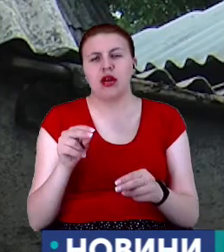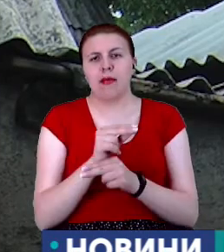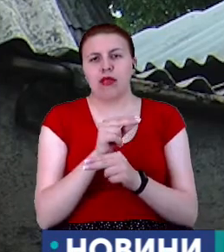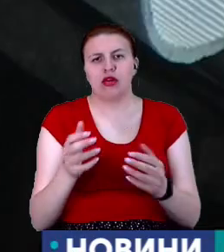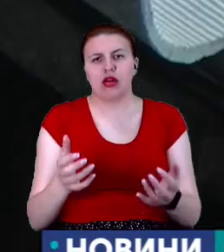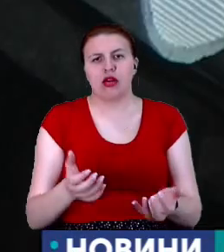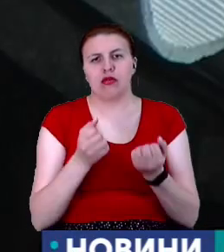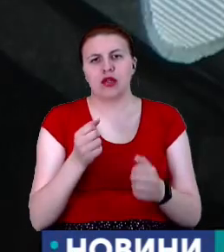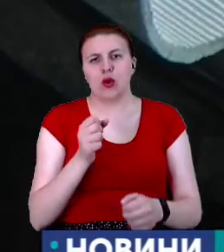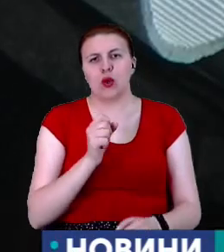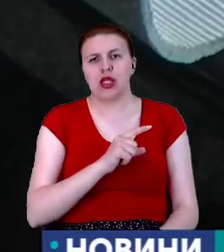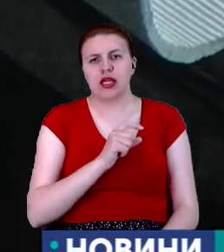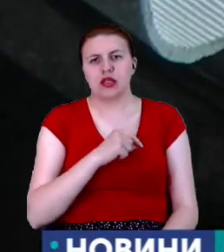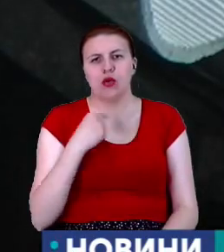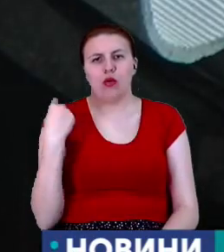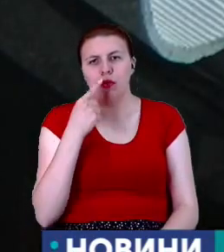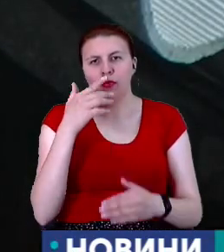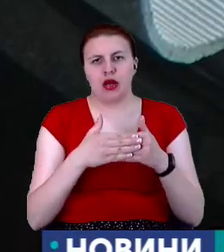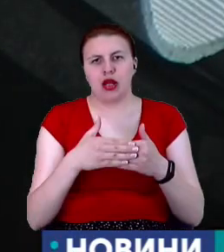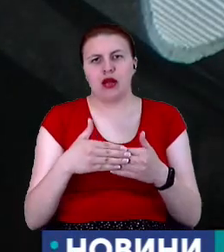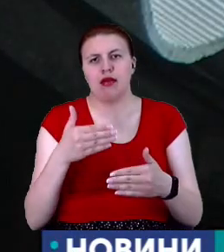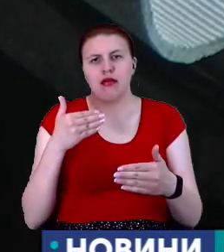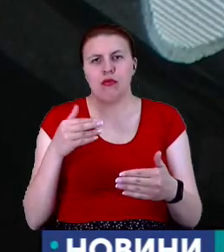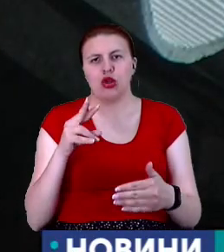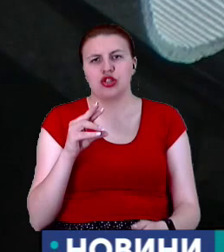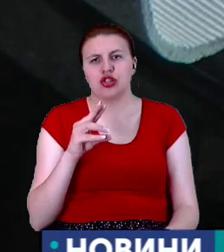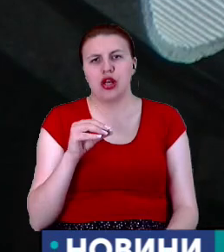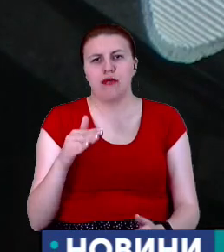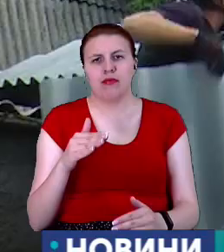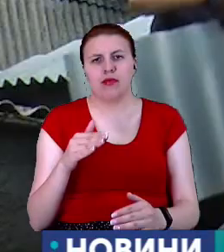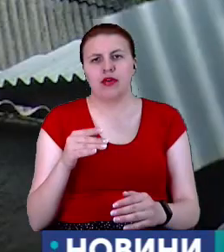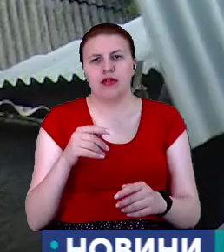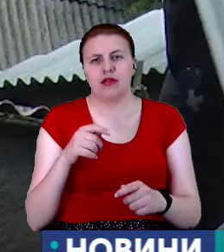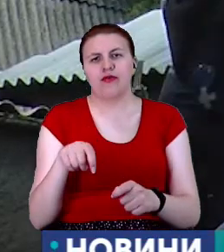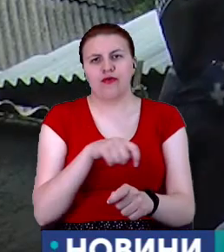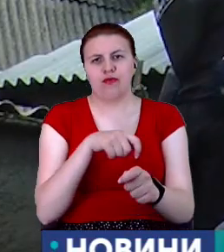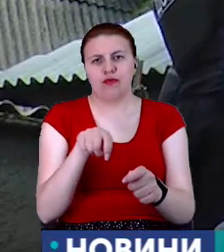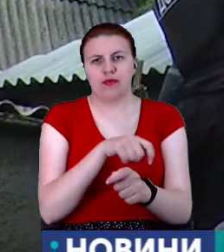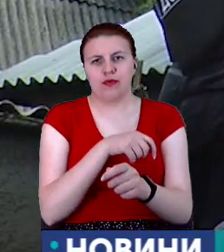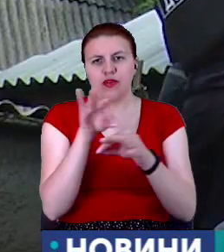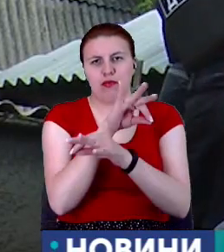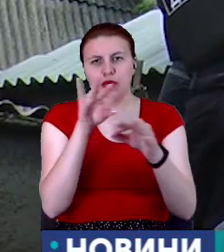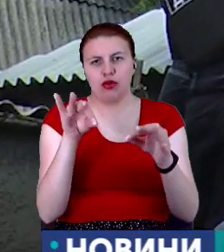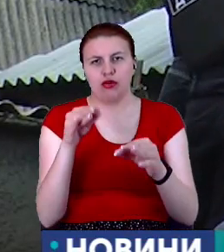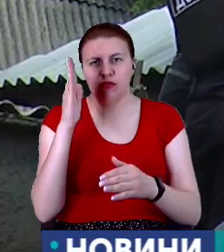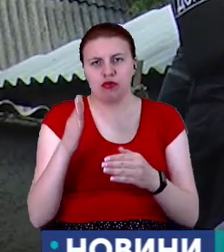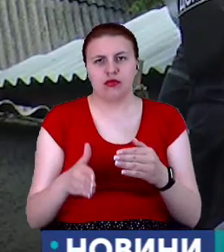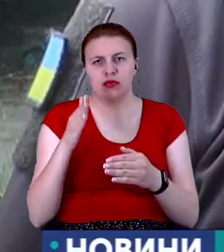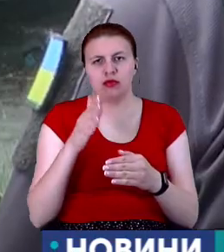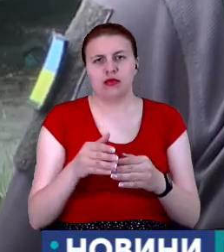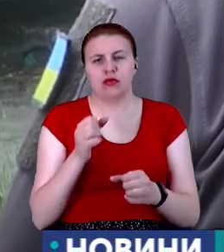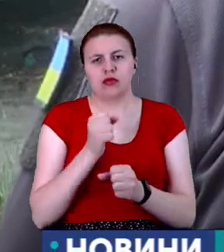Одеської області. Перед монтажем шифер вимірюють та обрізають шліфувальною машиною. Працюють з 8 ранку до